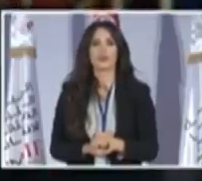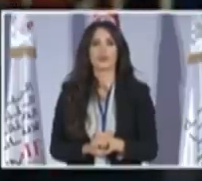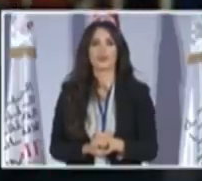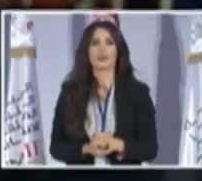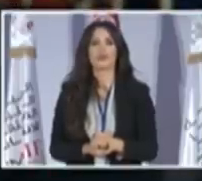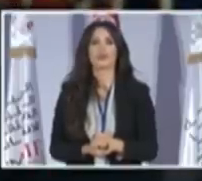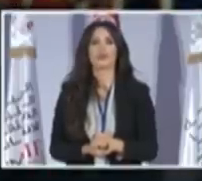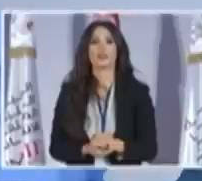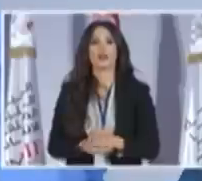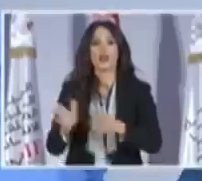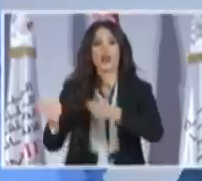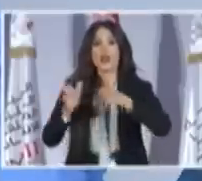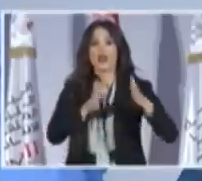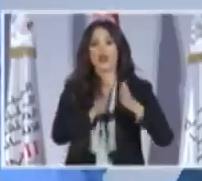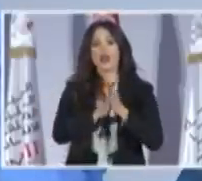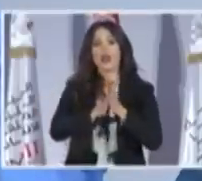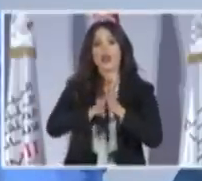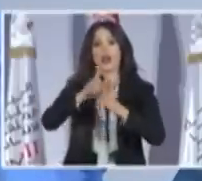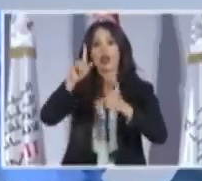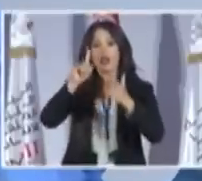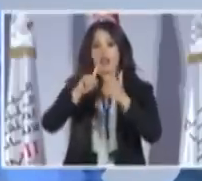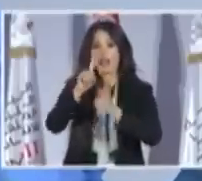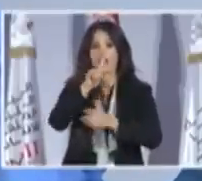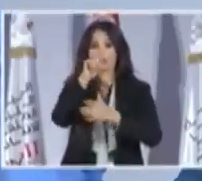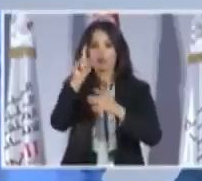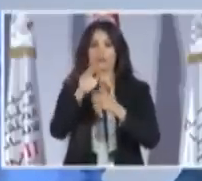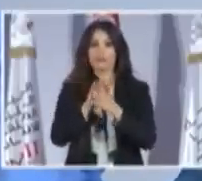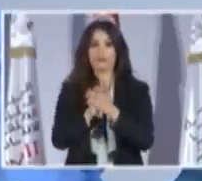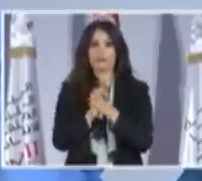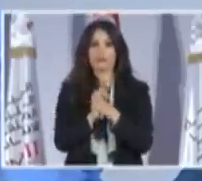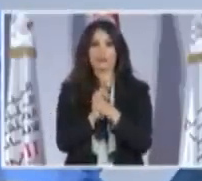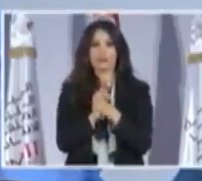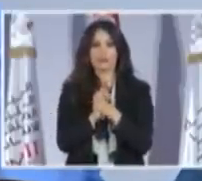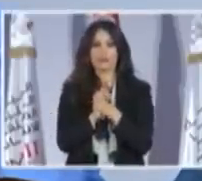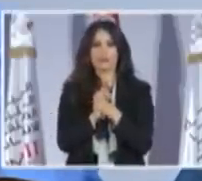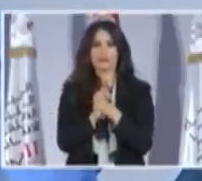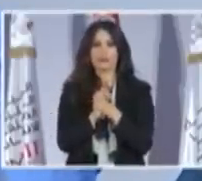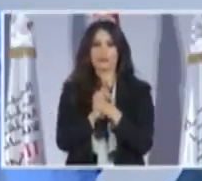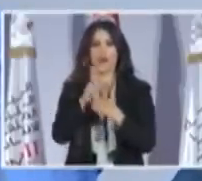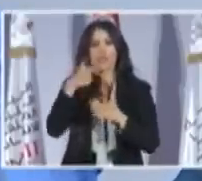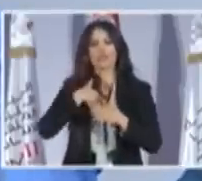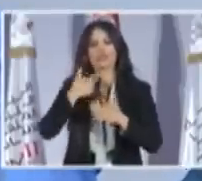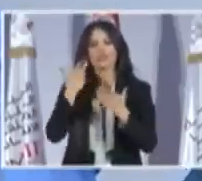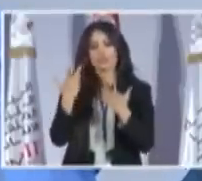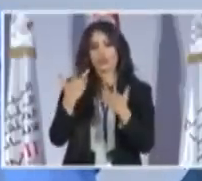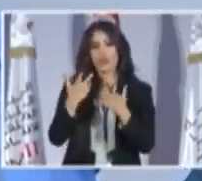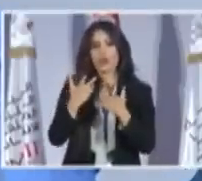بالنسبه للسؤال قال ماذا انتم فاعلون ماذا نحن